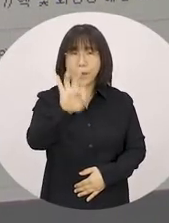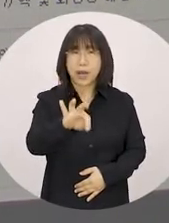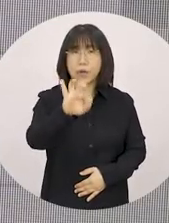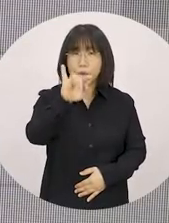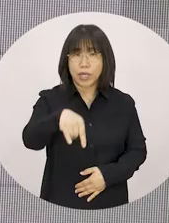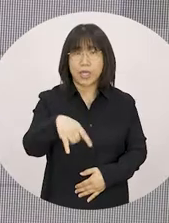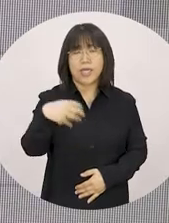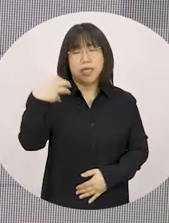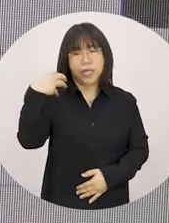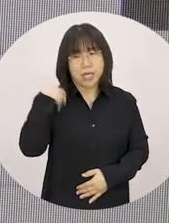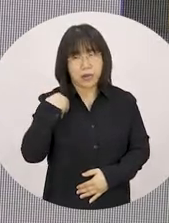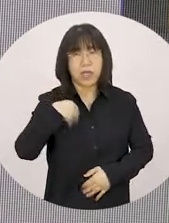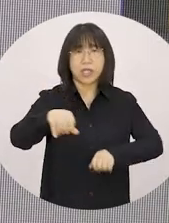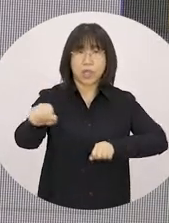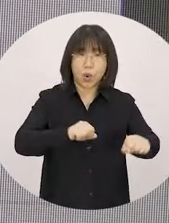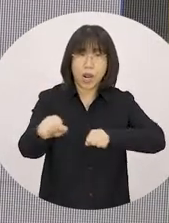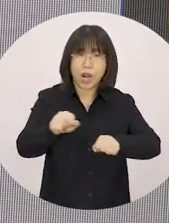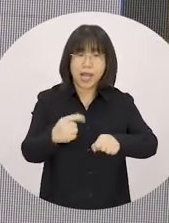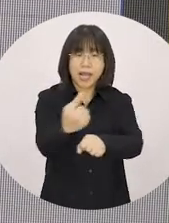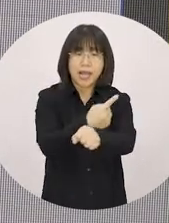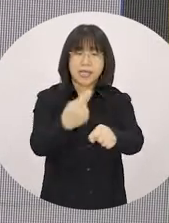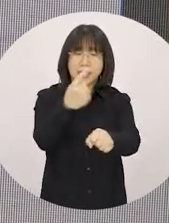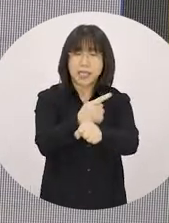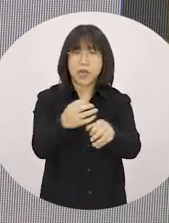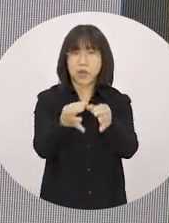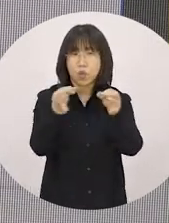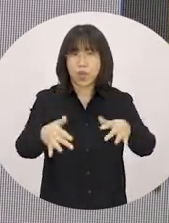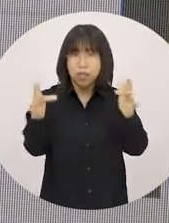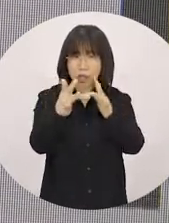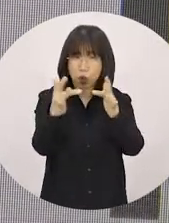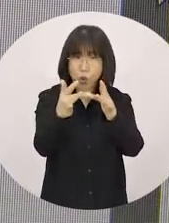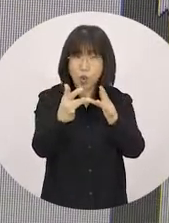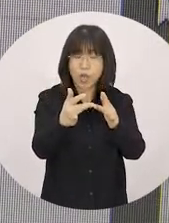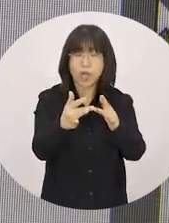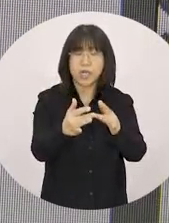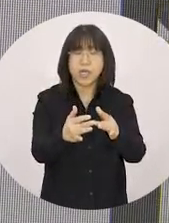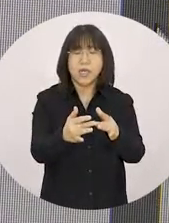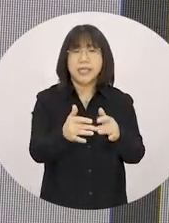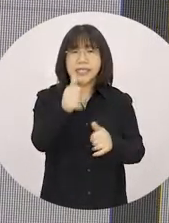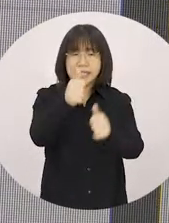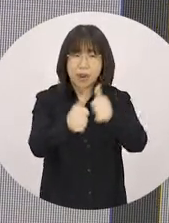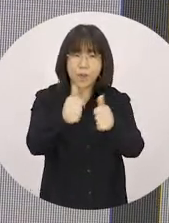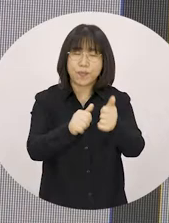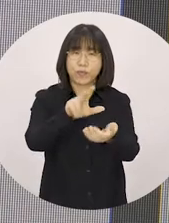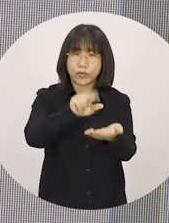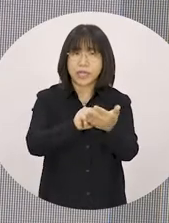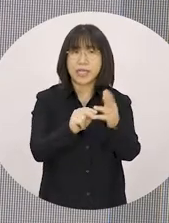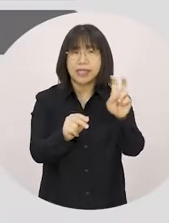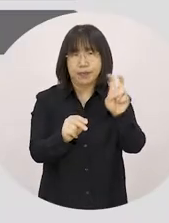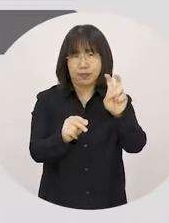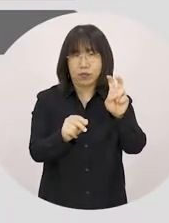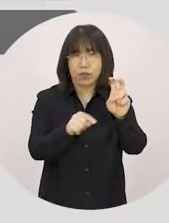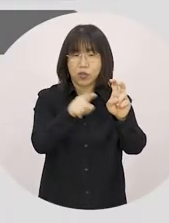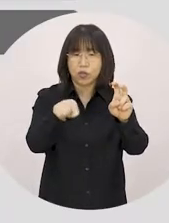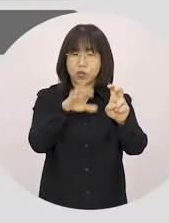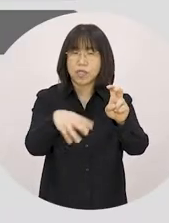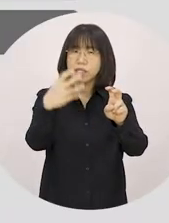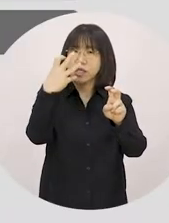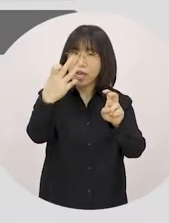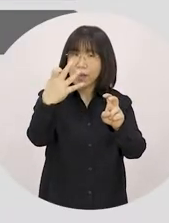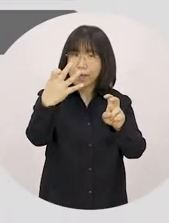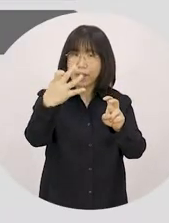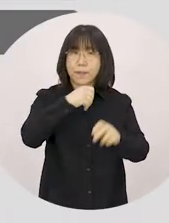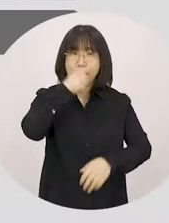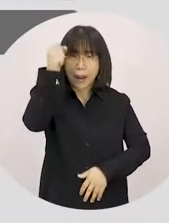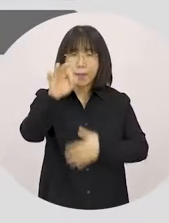역할 감염병 예방 등의 내용으로 사이버강의 1시간 수강 후 객관식 평가 20문제 중 14 문제 이상을